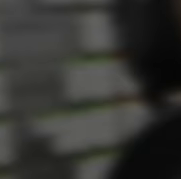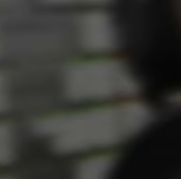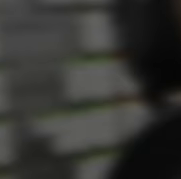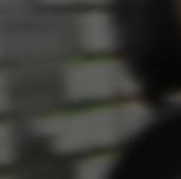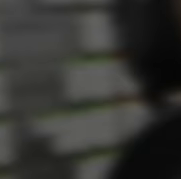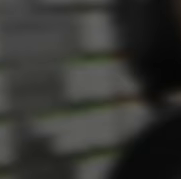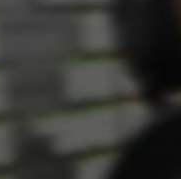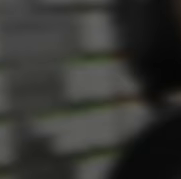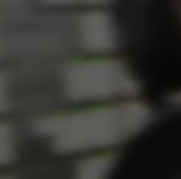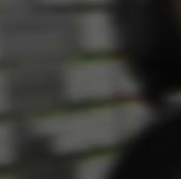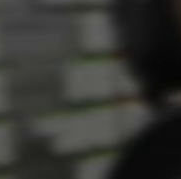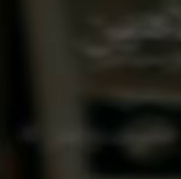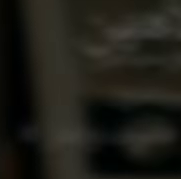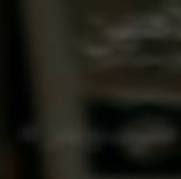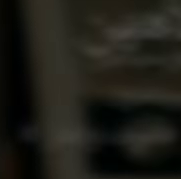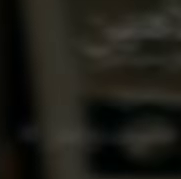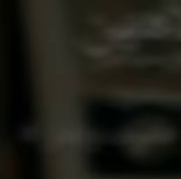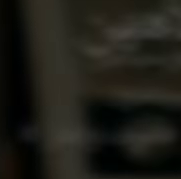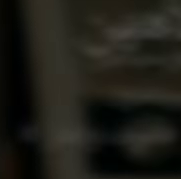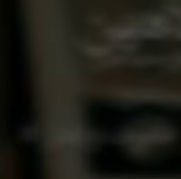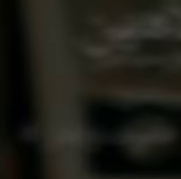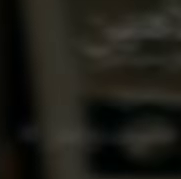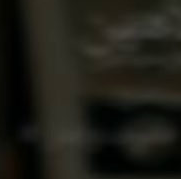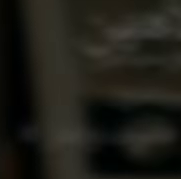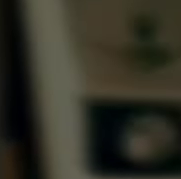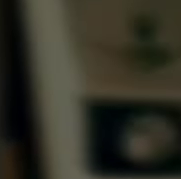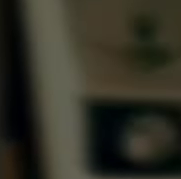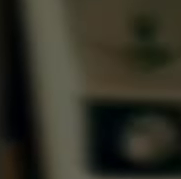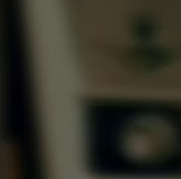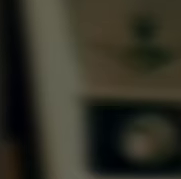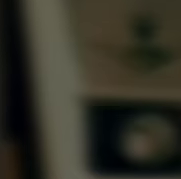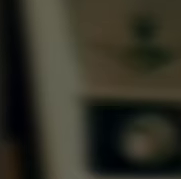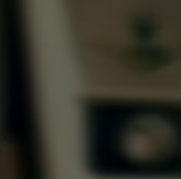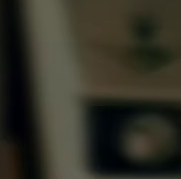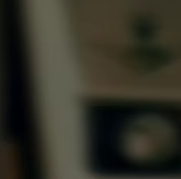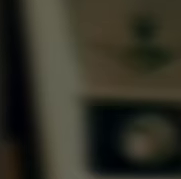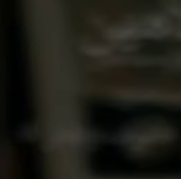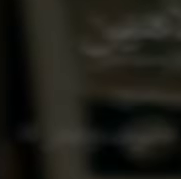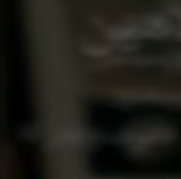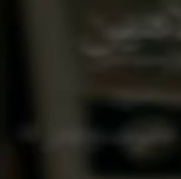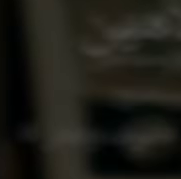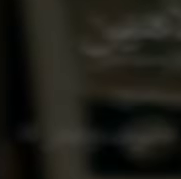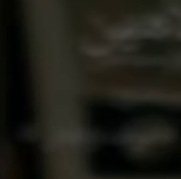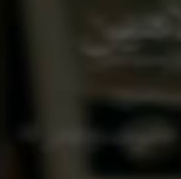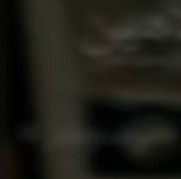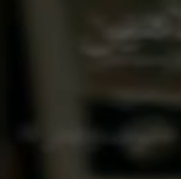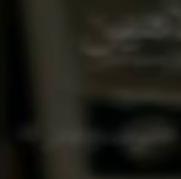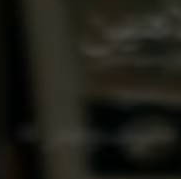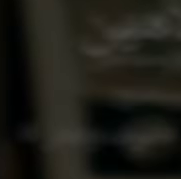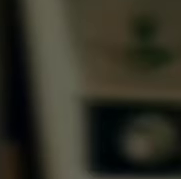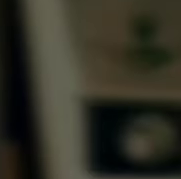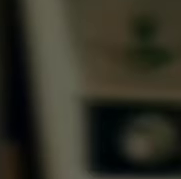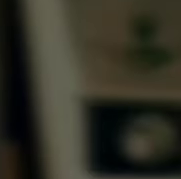وتتلقى الأسئلة من عدد من الصحفيين حول وباء فيروس الكورونا وما